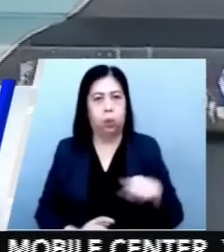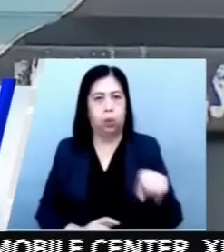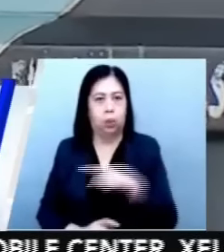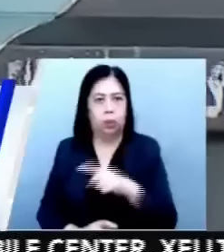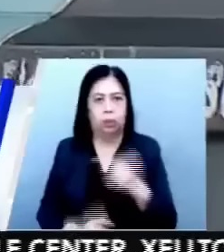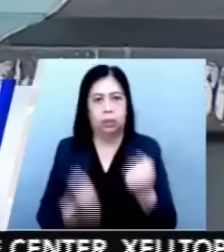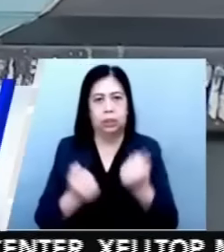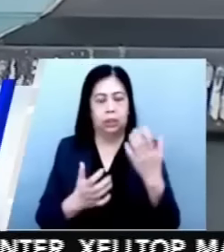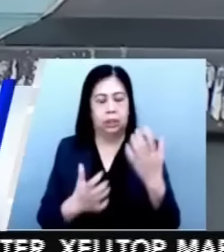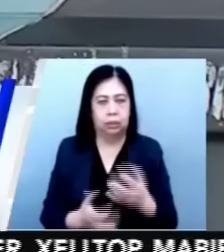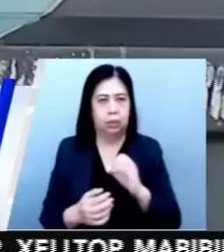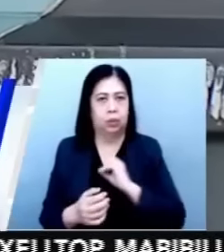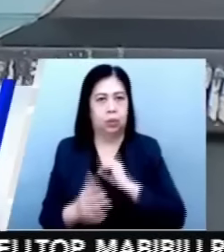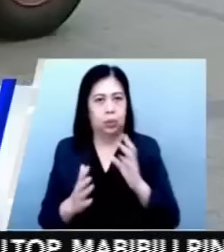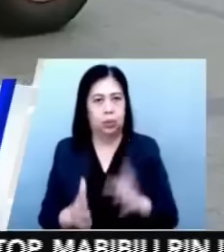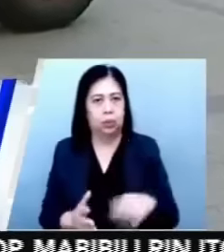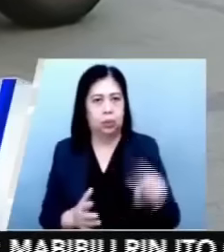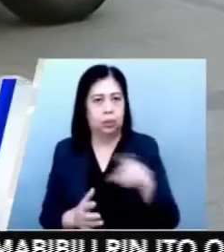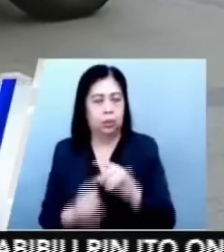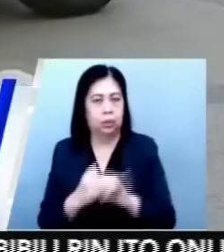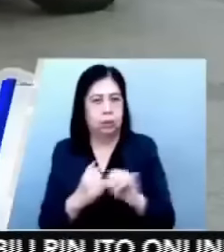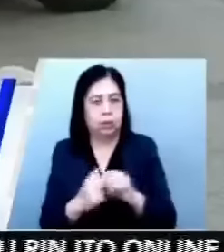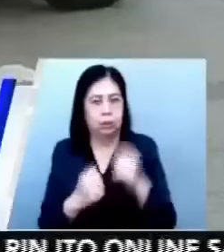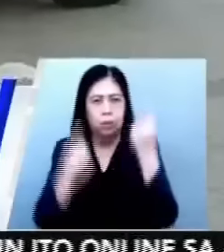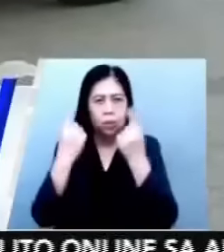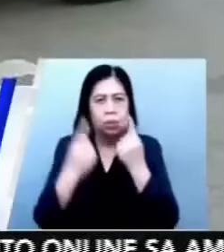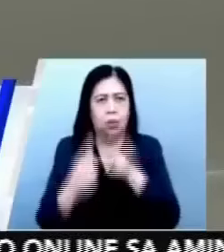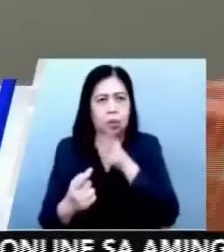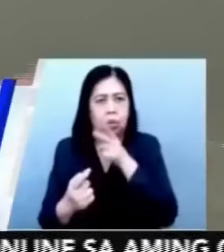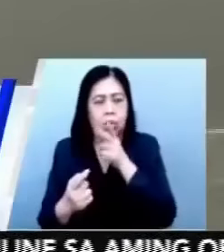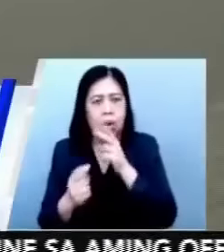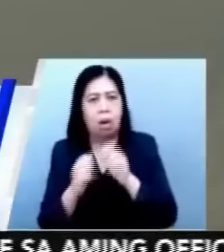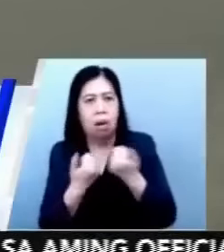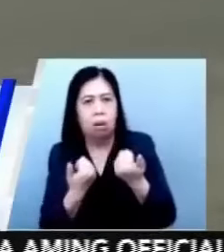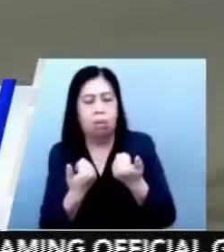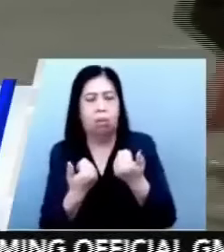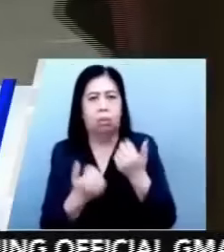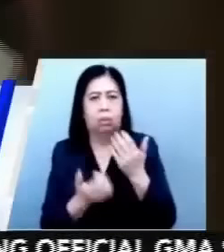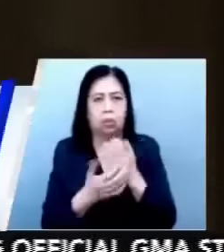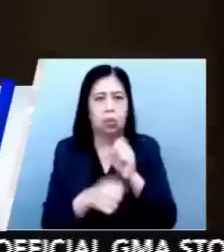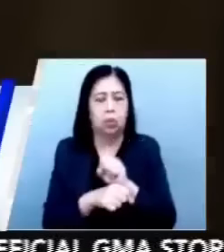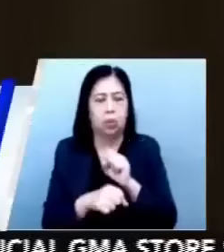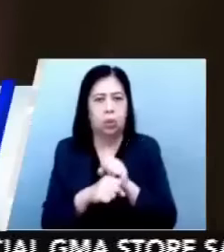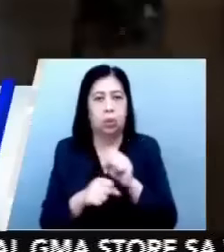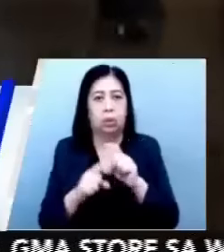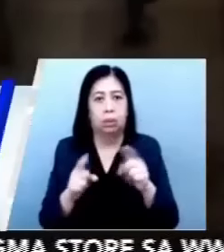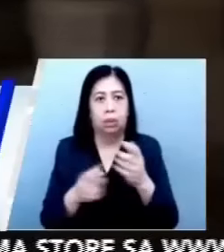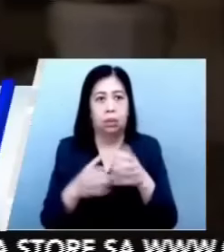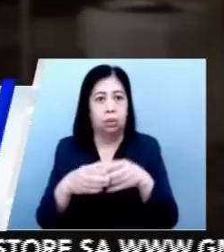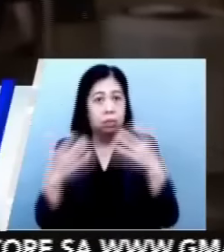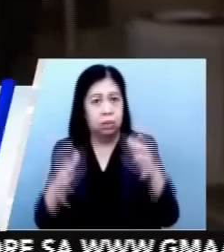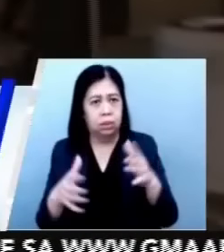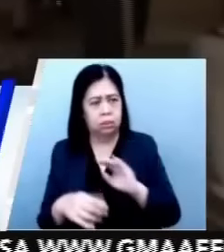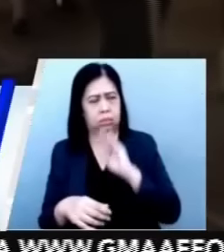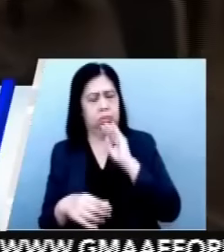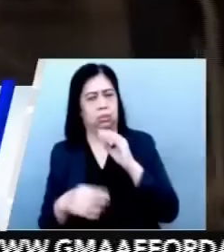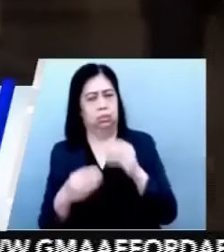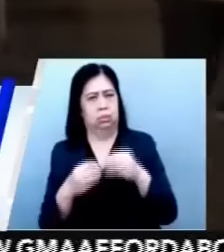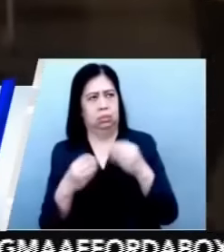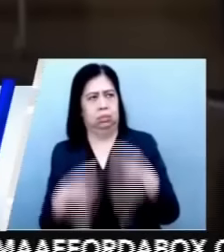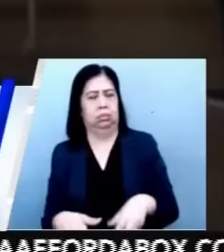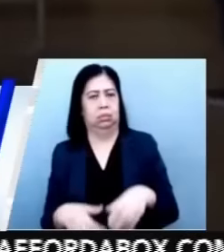ng unconsolidated na jeep na nangangamba para sa kanilang kabuhayan. Dismayado naman ang mga nag-consolidate na. Maganda naman yung